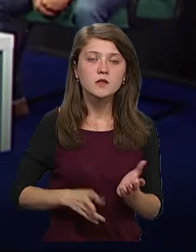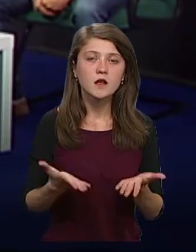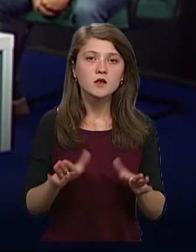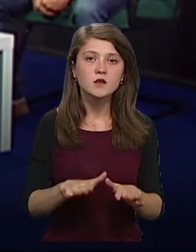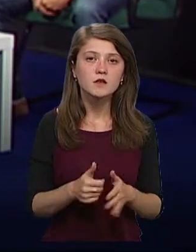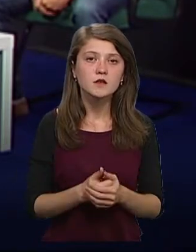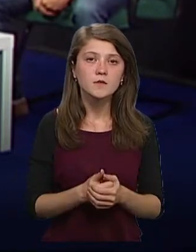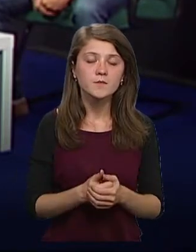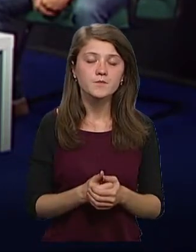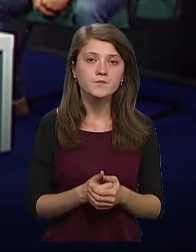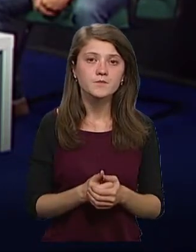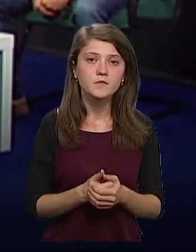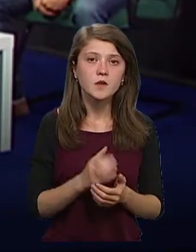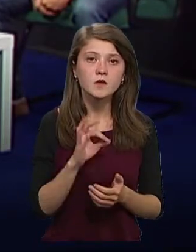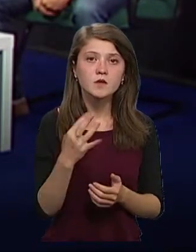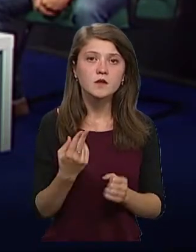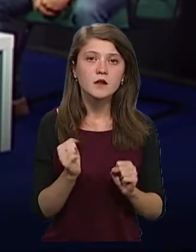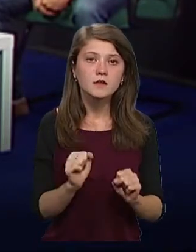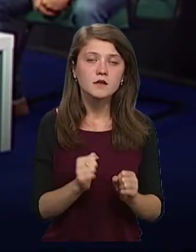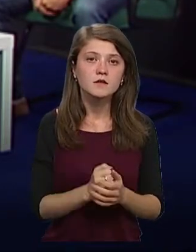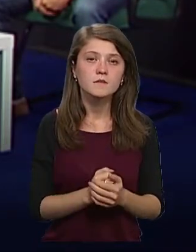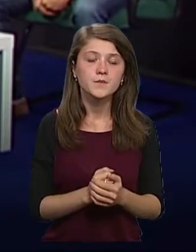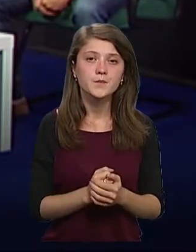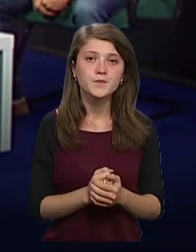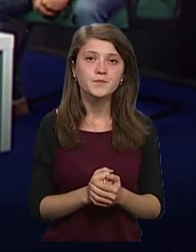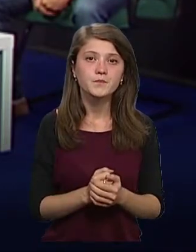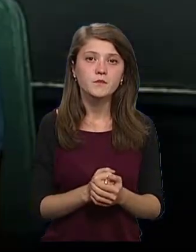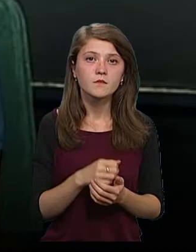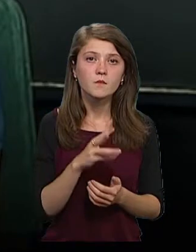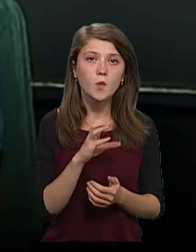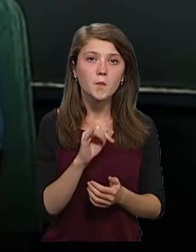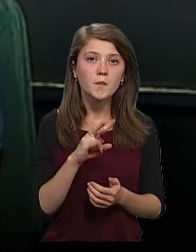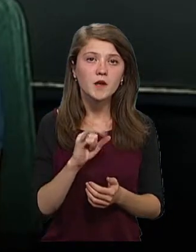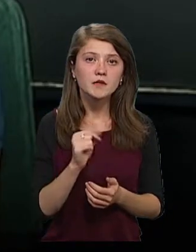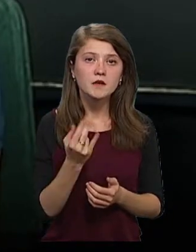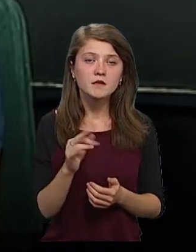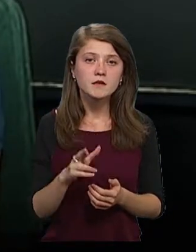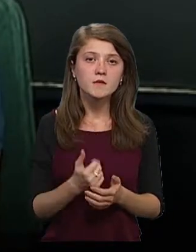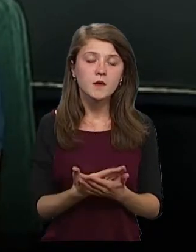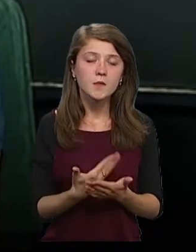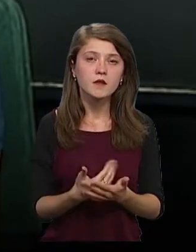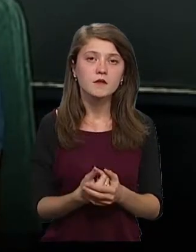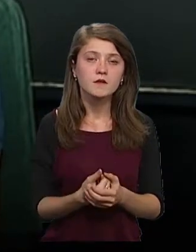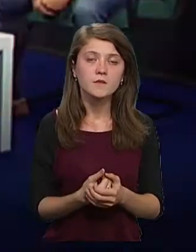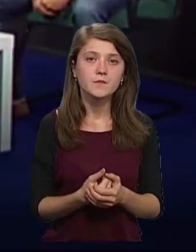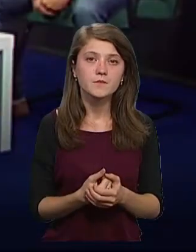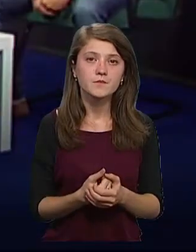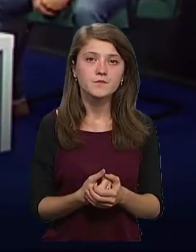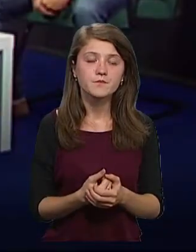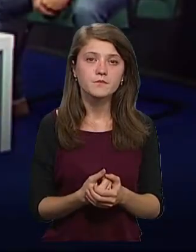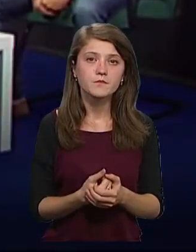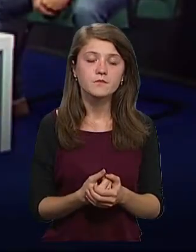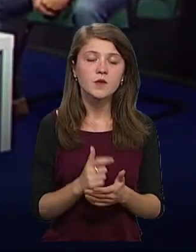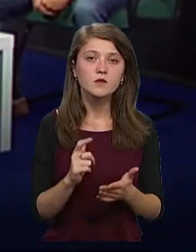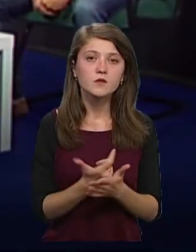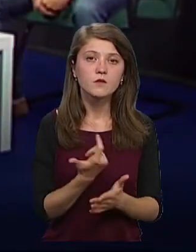залишається соціальний захист, там мобілізація, так, от, наприклад. Субвенції,